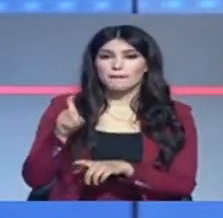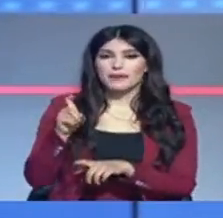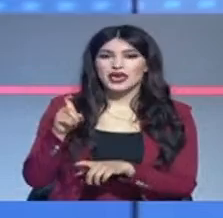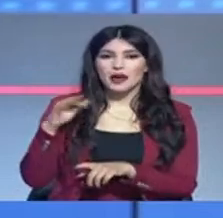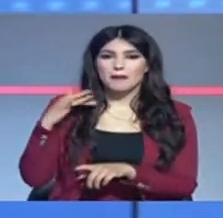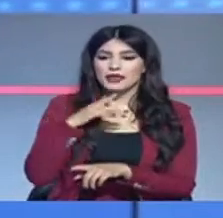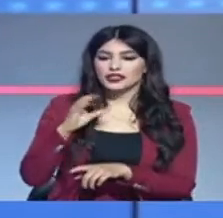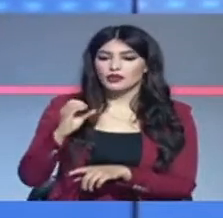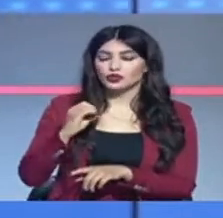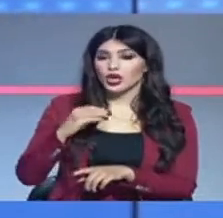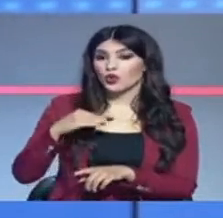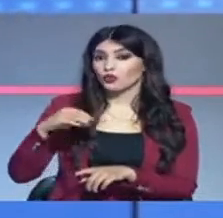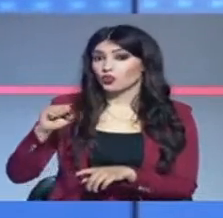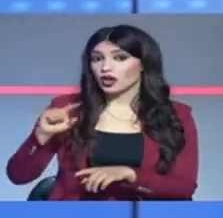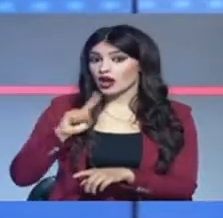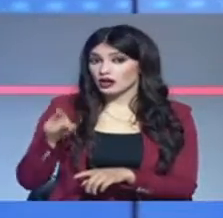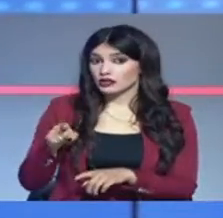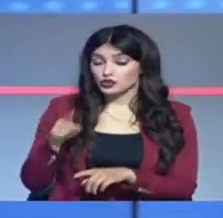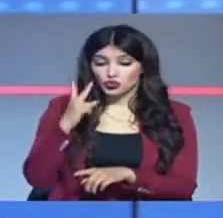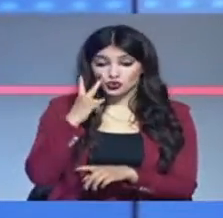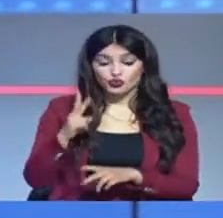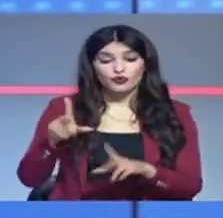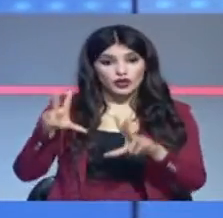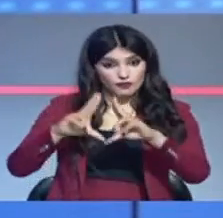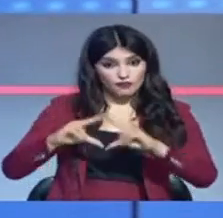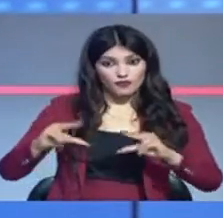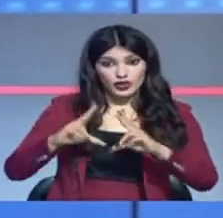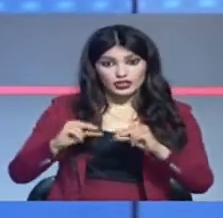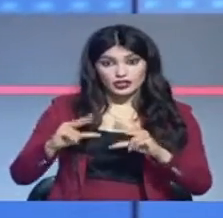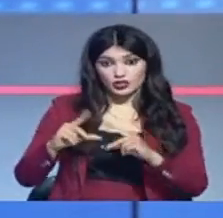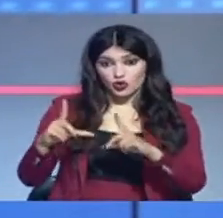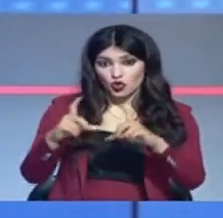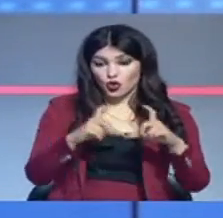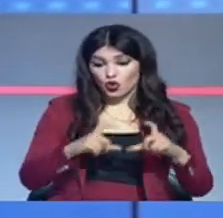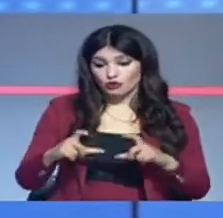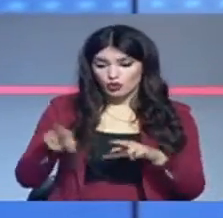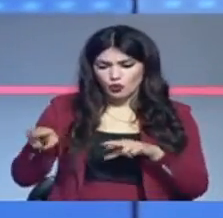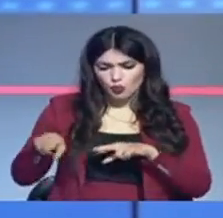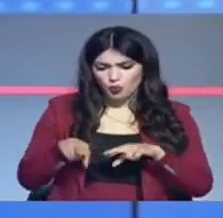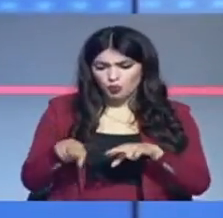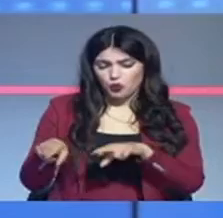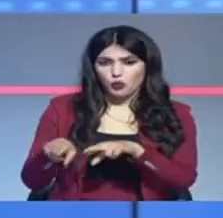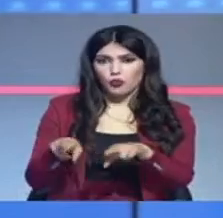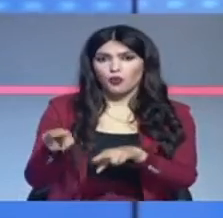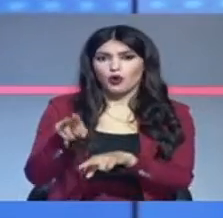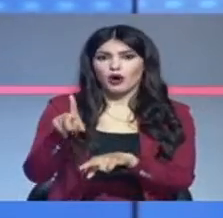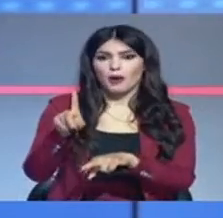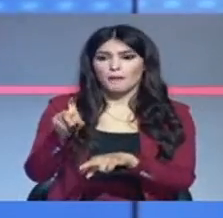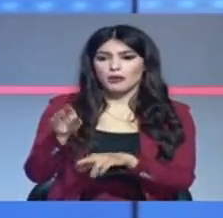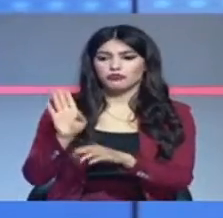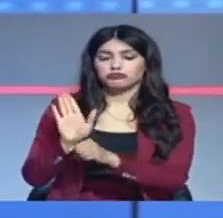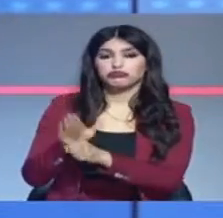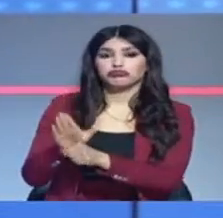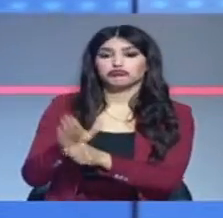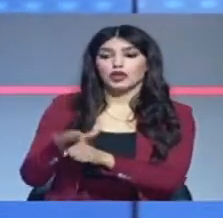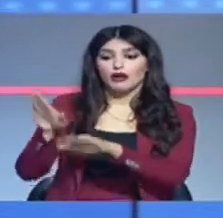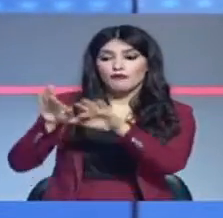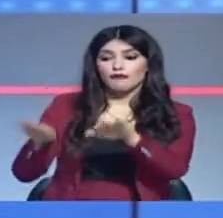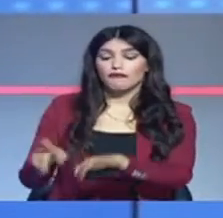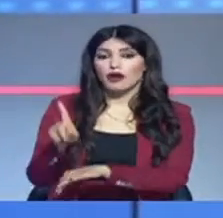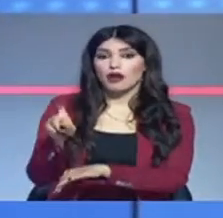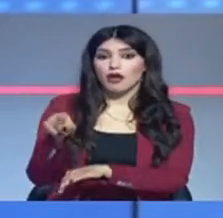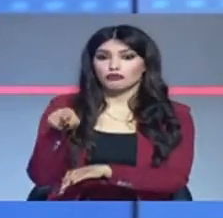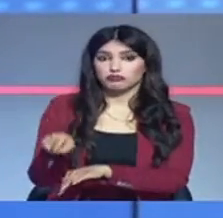اه تؤكدون ومن خلال الصور ال اه المصانعه متاعها ومراقبه